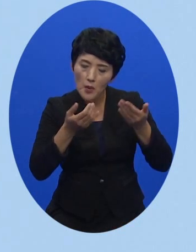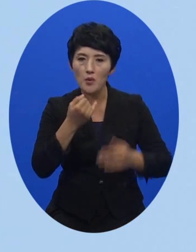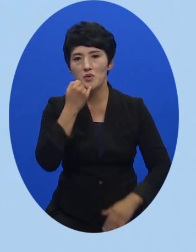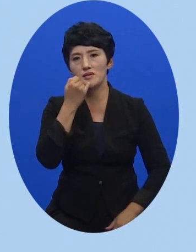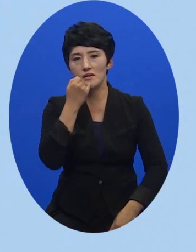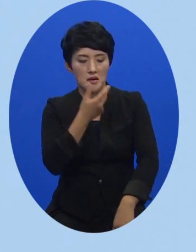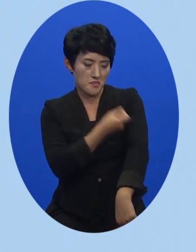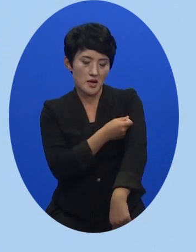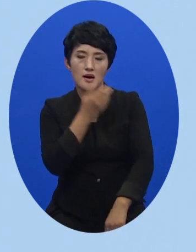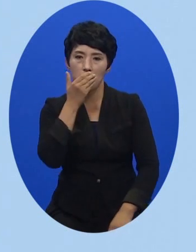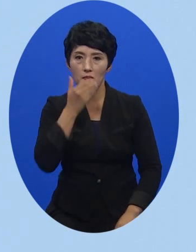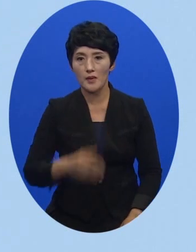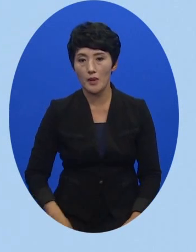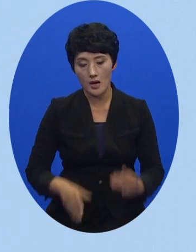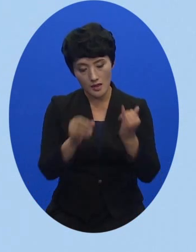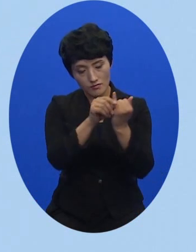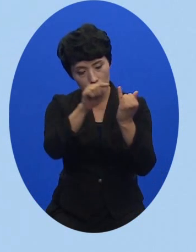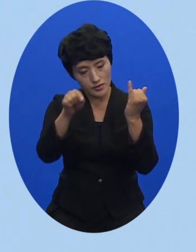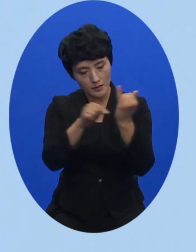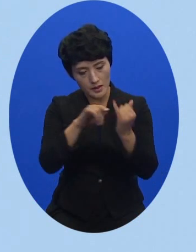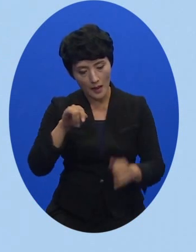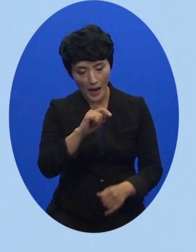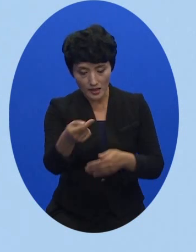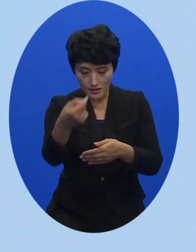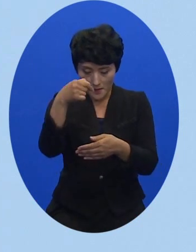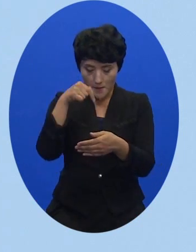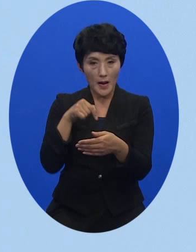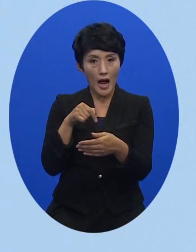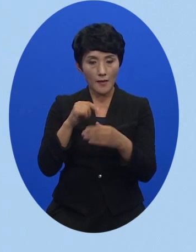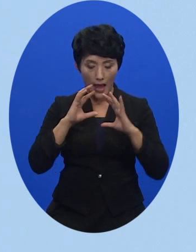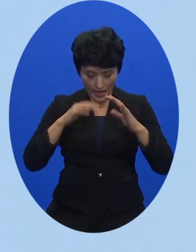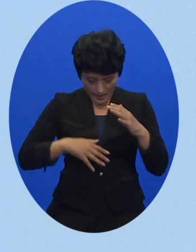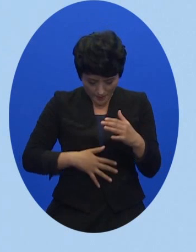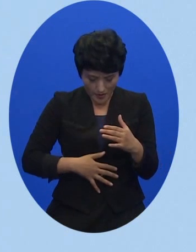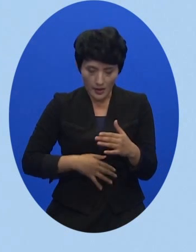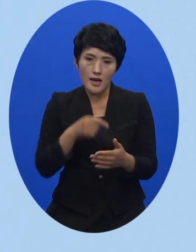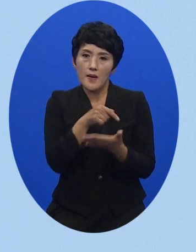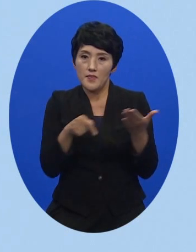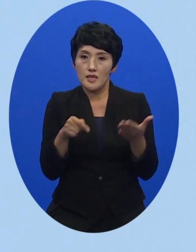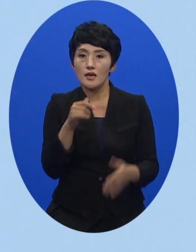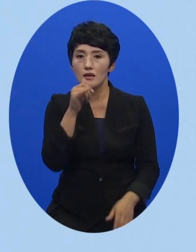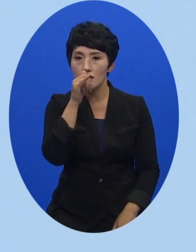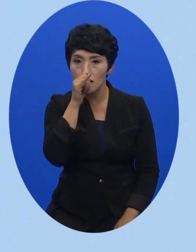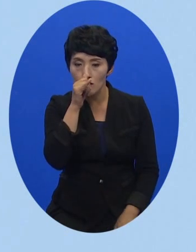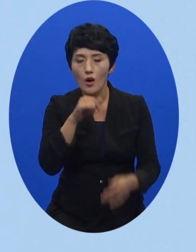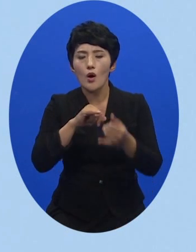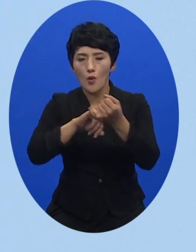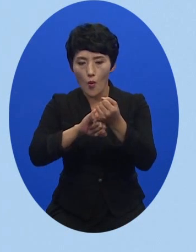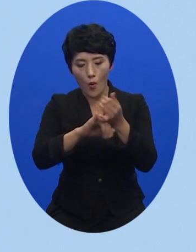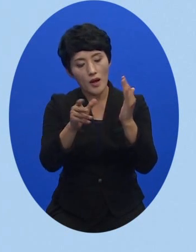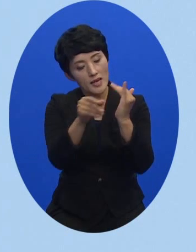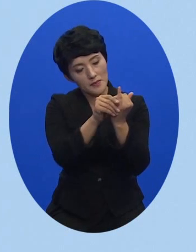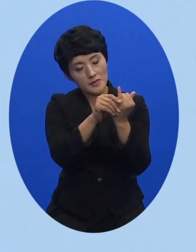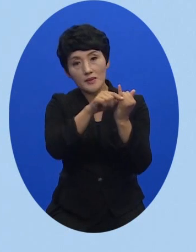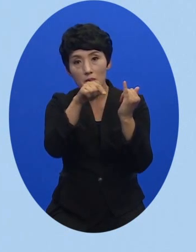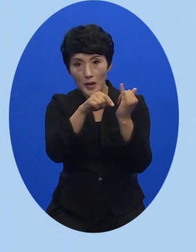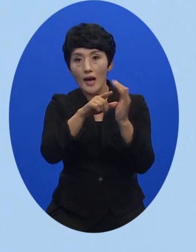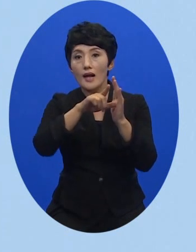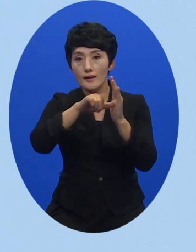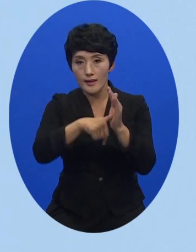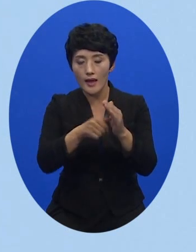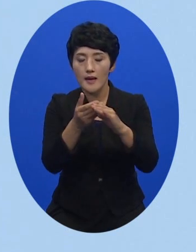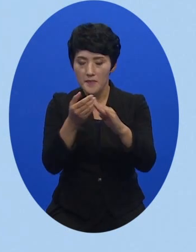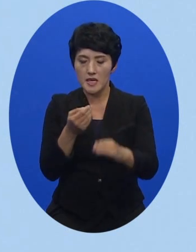무리가 없고 임신중 바이러스에 감염되면 신생아에게 큰 해가 되기 때문에 임산부도 미리 독감 예방